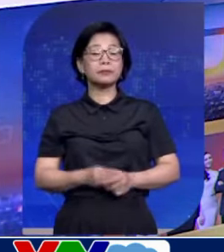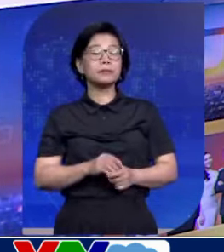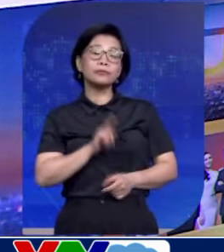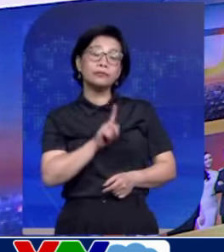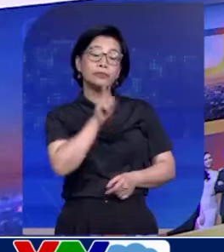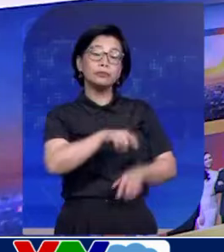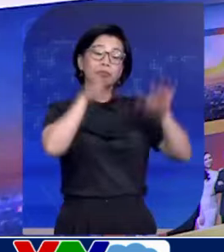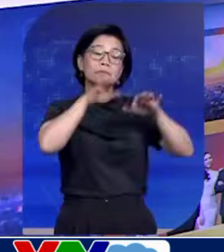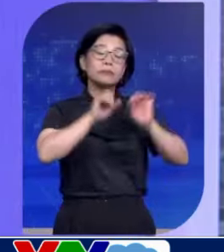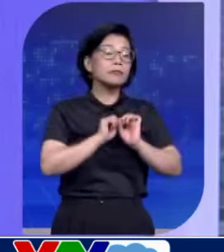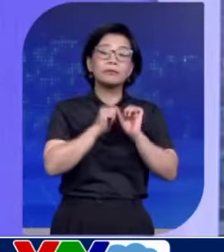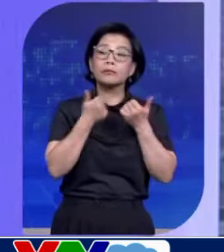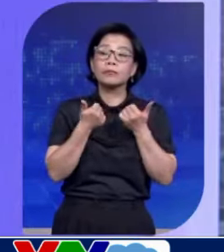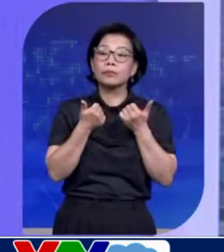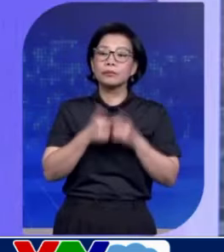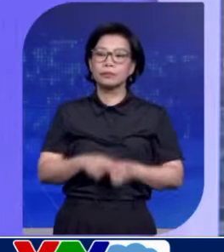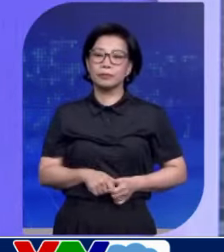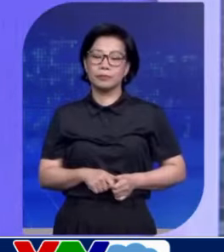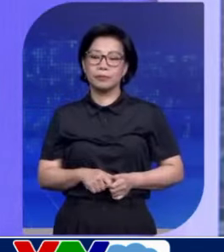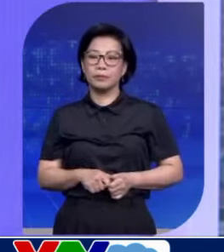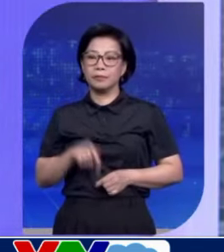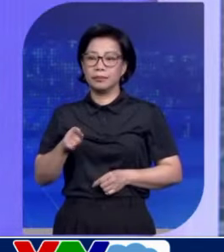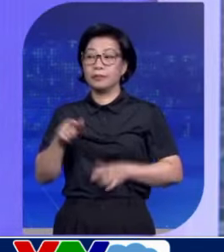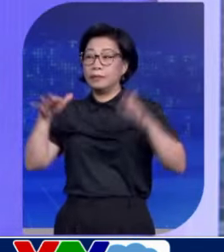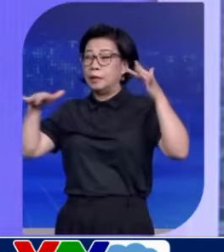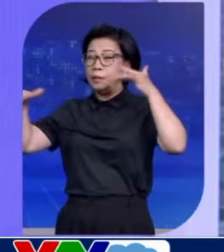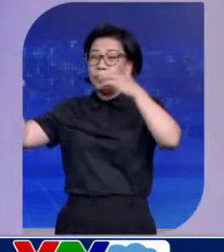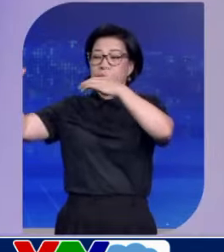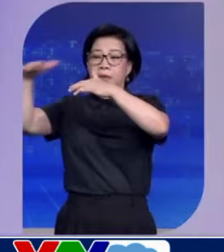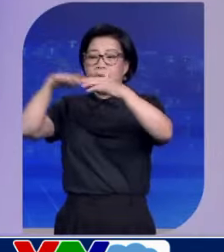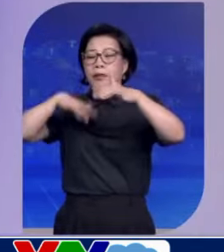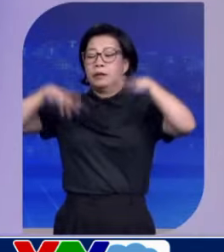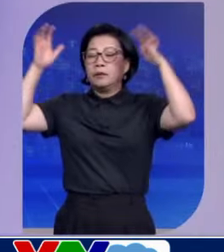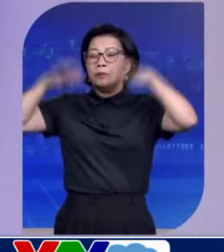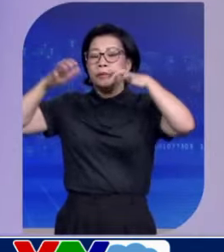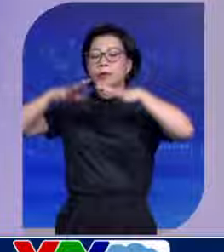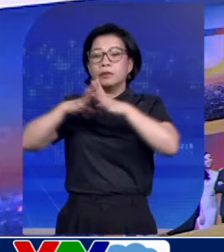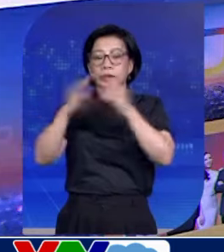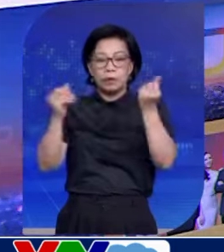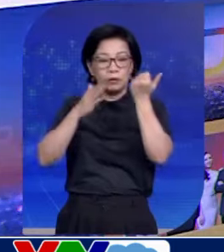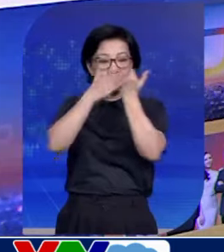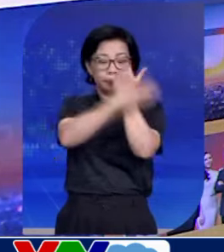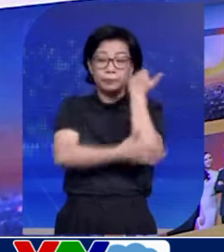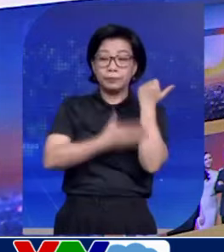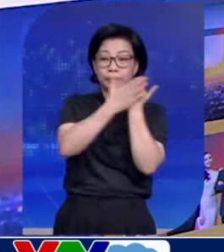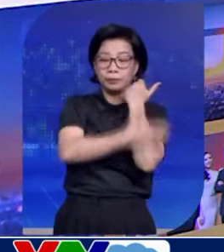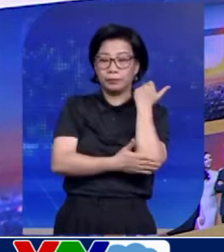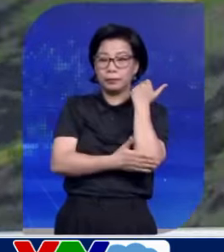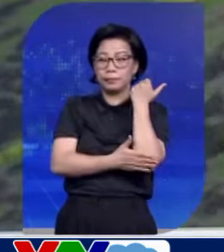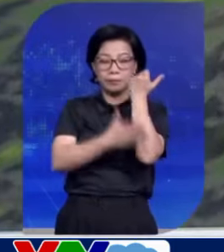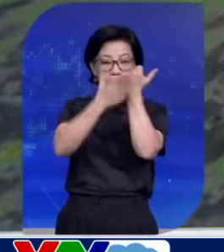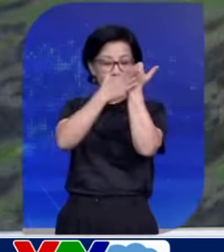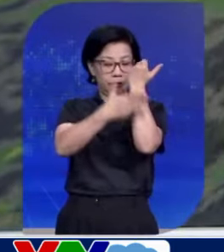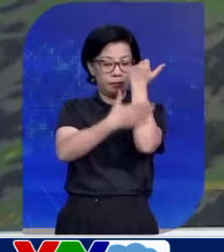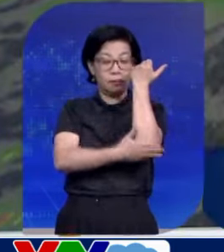biến tiếp theo sẽ như thế nào với anh? Vâng, hiện thì mây ẩm vẫn đang bao phủ và gây mưa phần lớn cho các khu vực trên cả nước. Và sở dĩ ba miền đều có